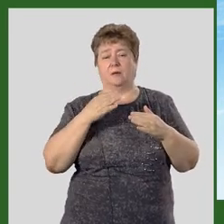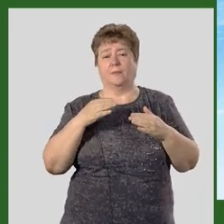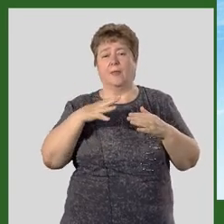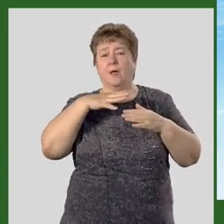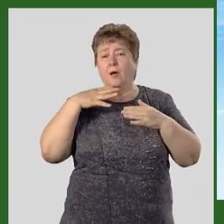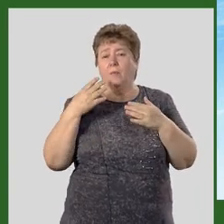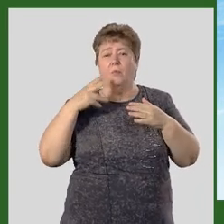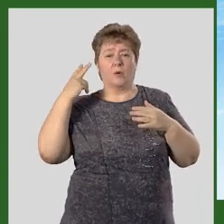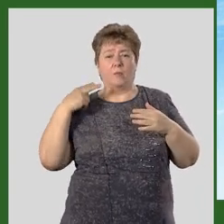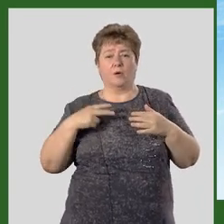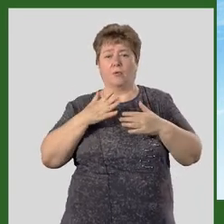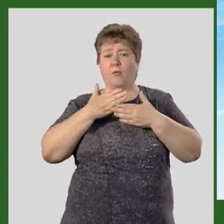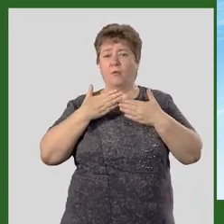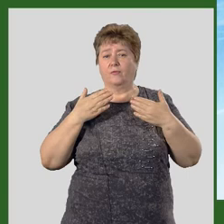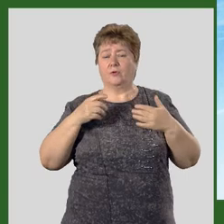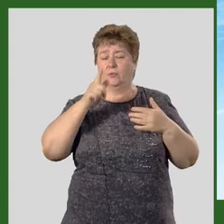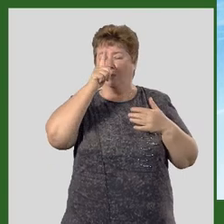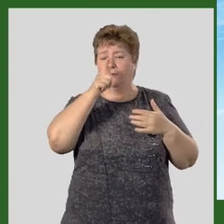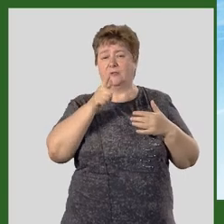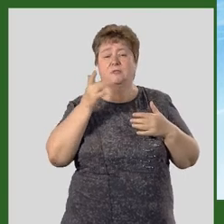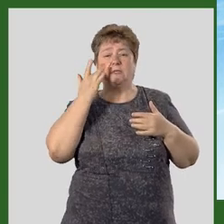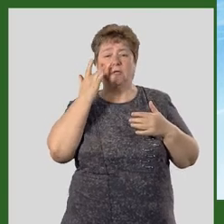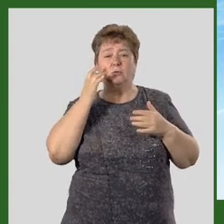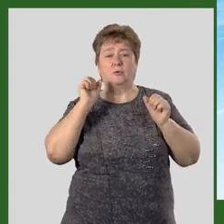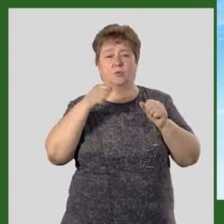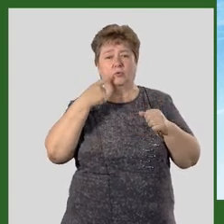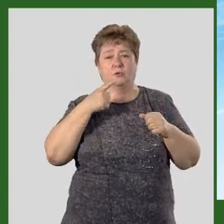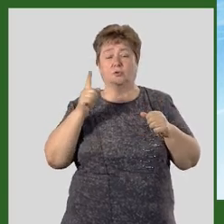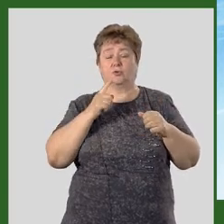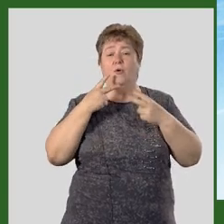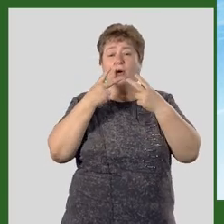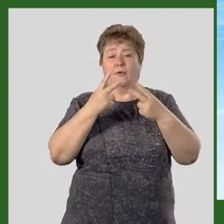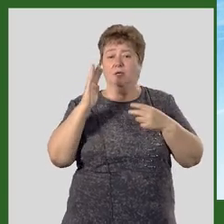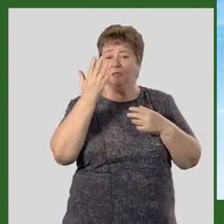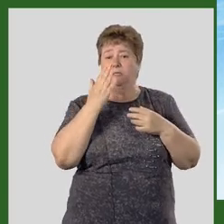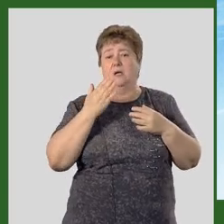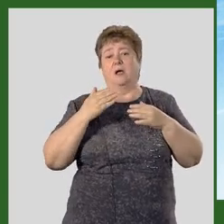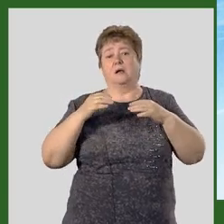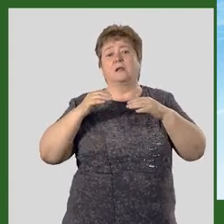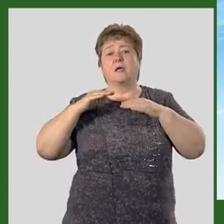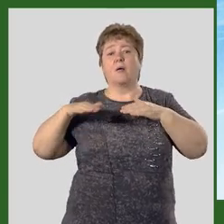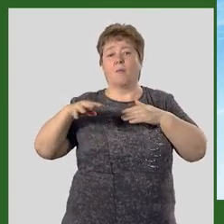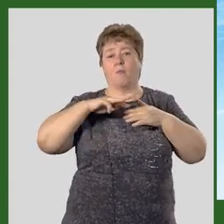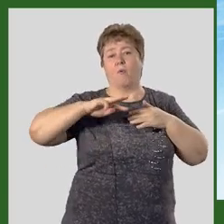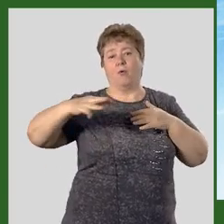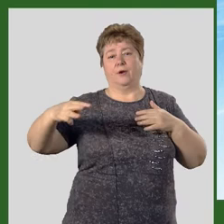уж много моряков могут похвастаться тем, что они видели зеркальное море.